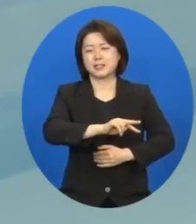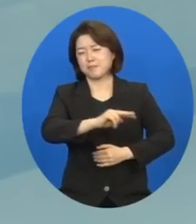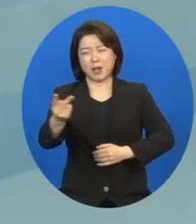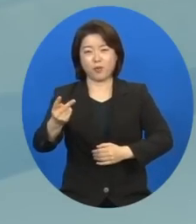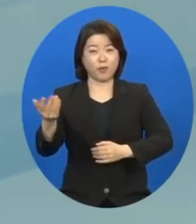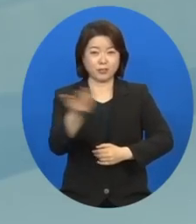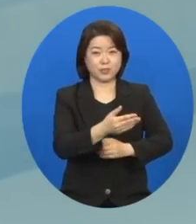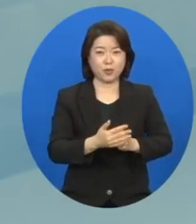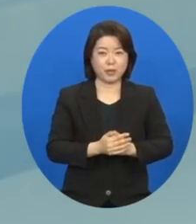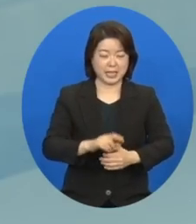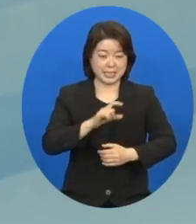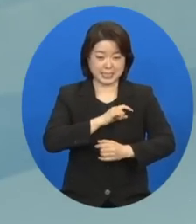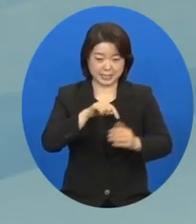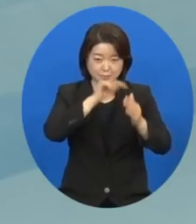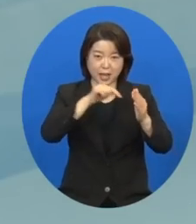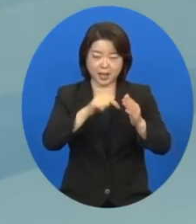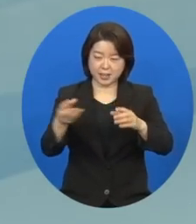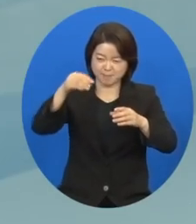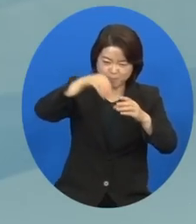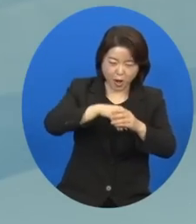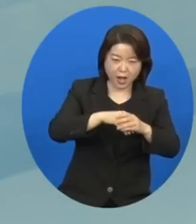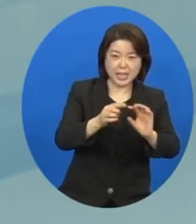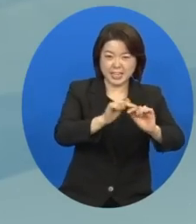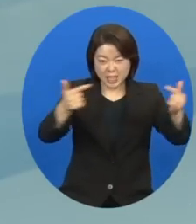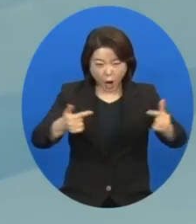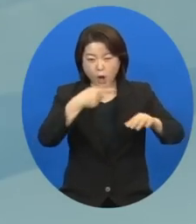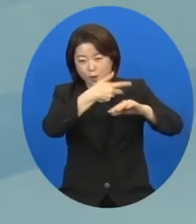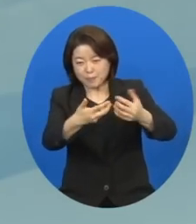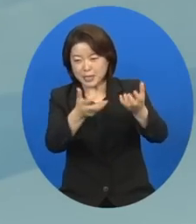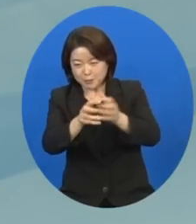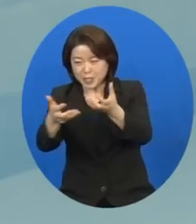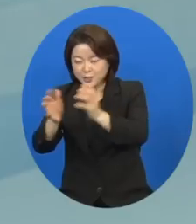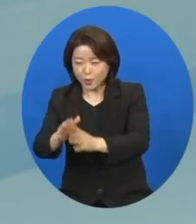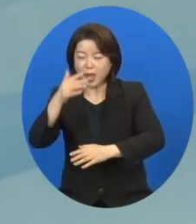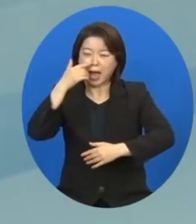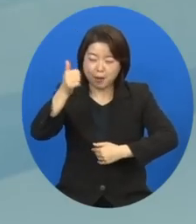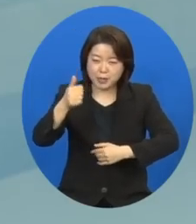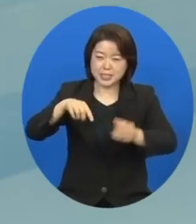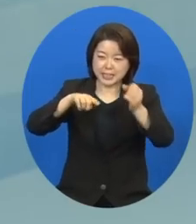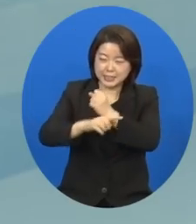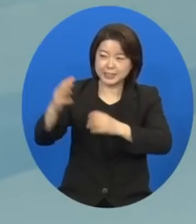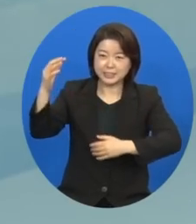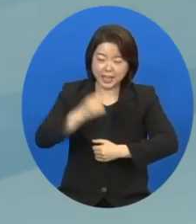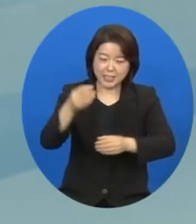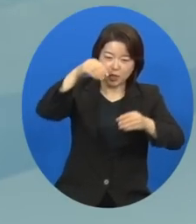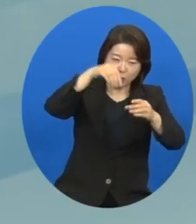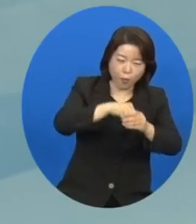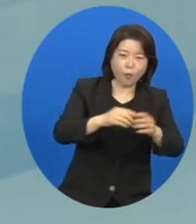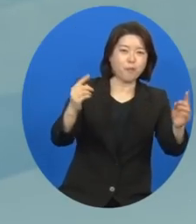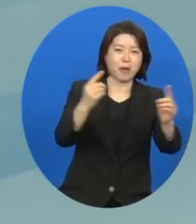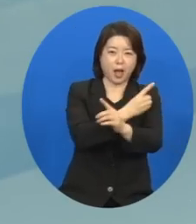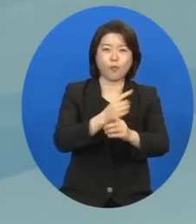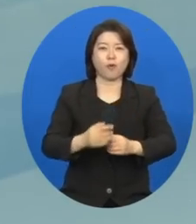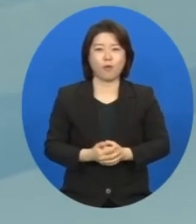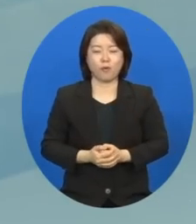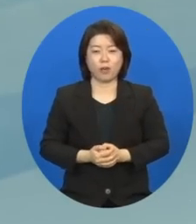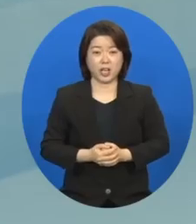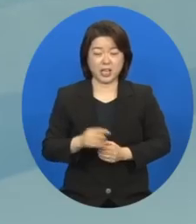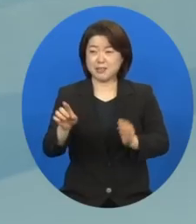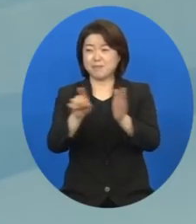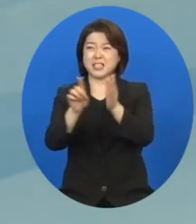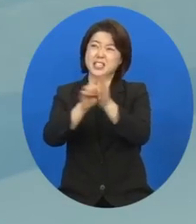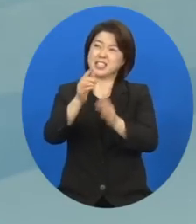바꿔버려가지고 그 이름 안에 여러 민족의 아버지라는 그 이름의 뜻을 가진 이름으로 바꿔주시는 거예요. 너무 안